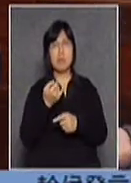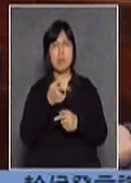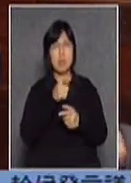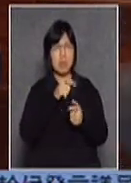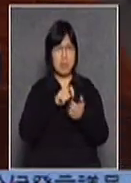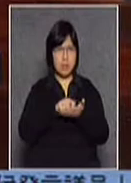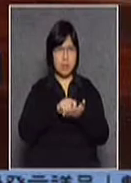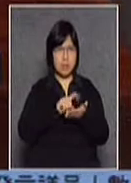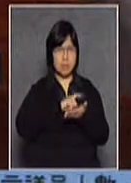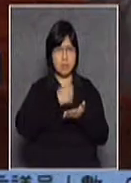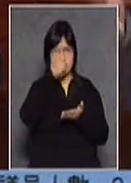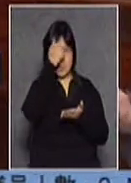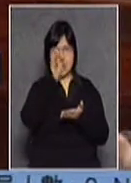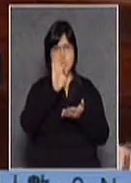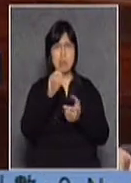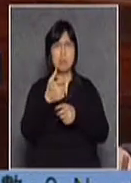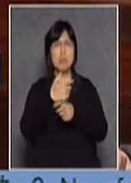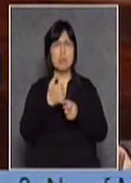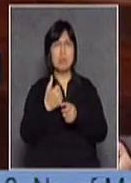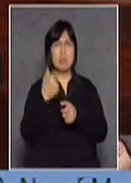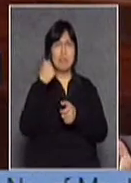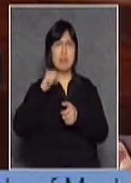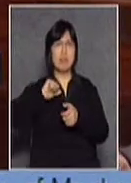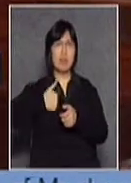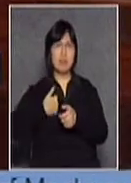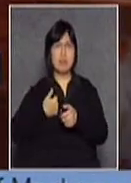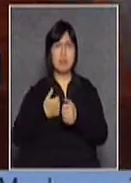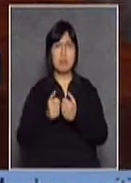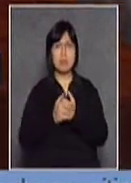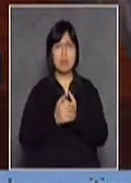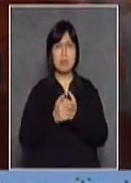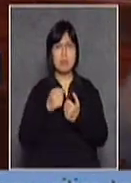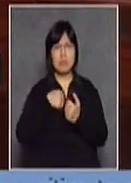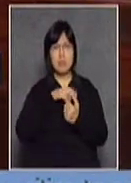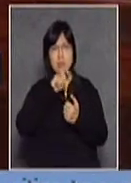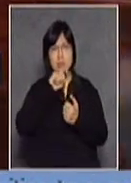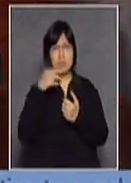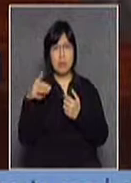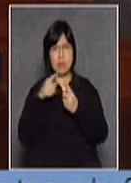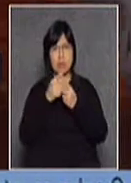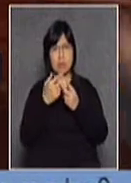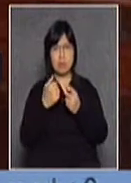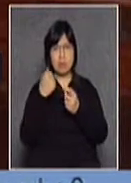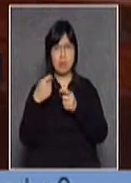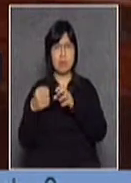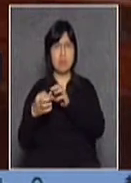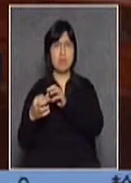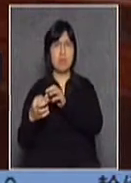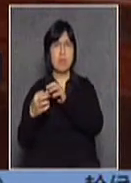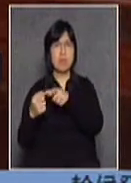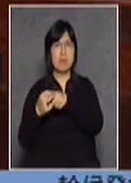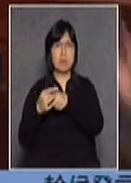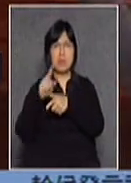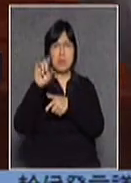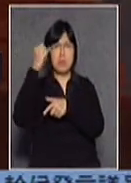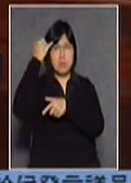主，基本就是財團背後做老闆，係嘛？我哋有啲嘅泛民議員背後同呢啲財團嘅關係都唔知點啦，